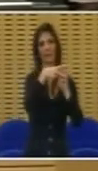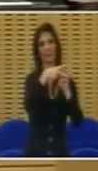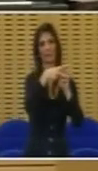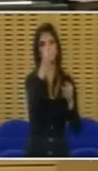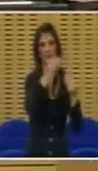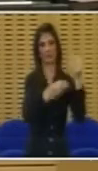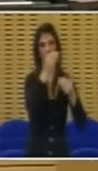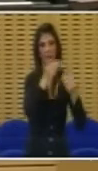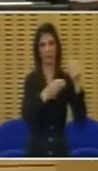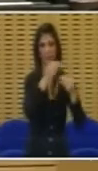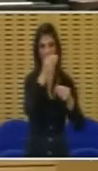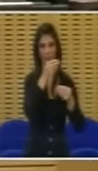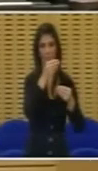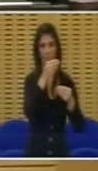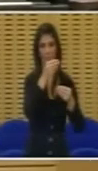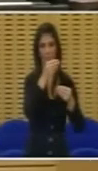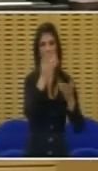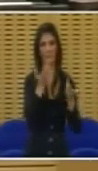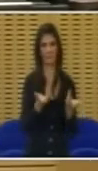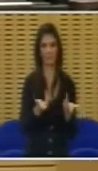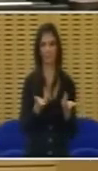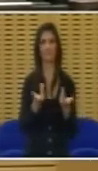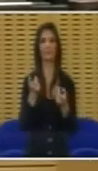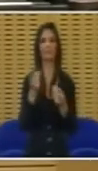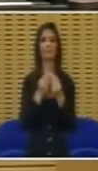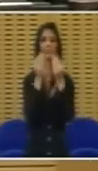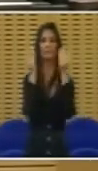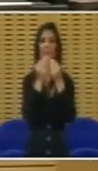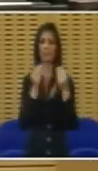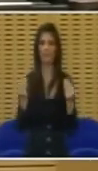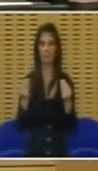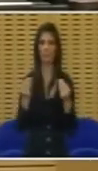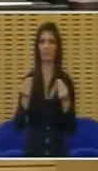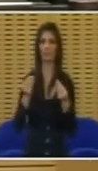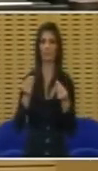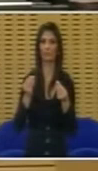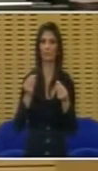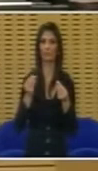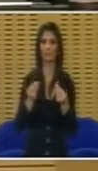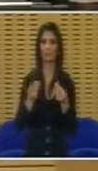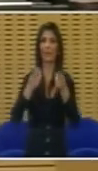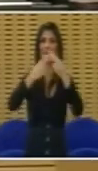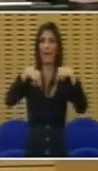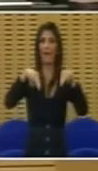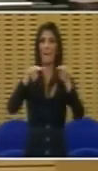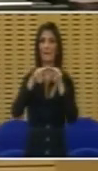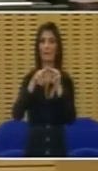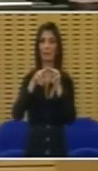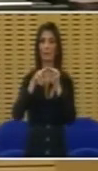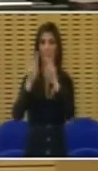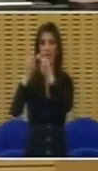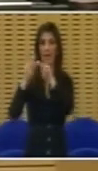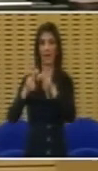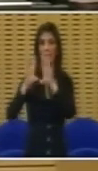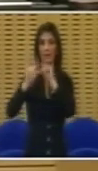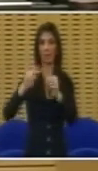γενικότερα με όσες πτυχές αποτελούσαν αντικείμενο της δικαστικής εξουσίας. Η Επιτροπή εστίασε αποκλειστικά στον τομέα